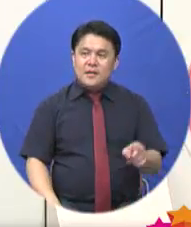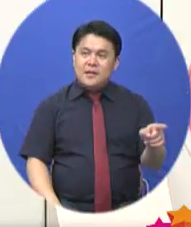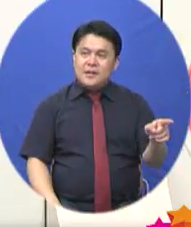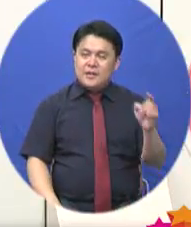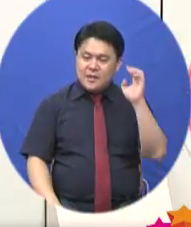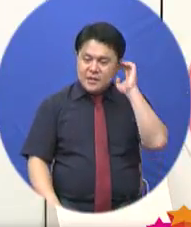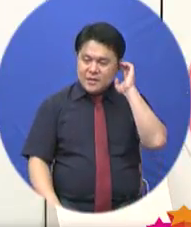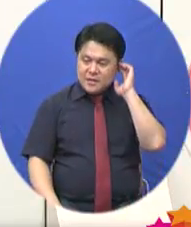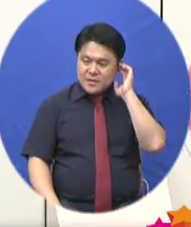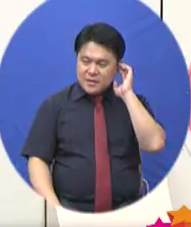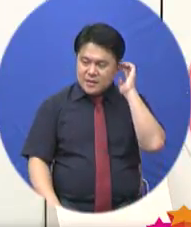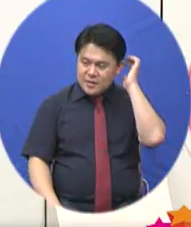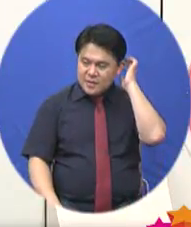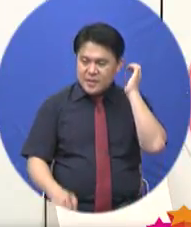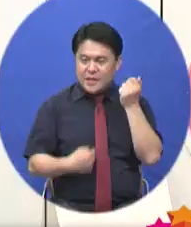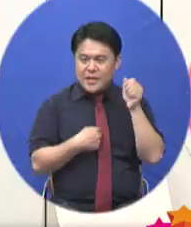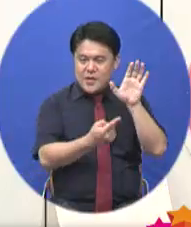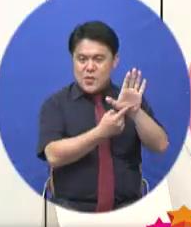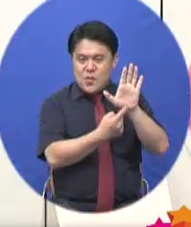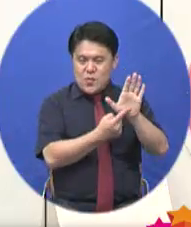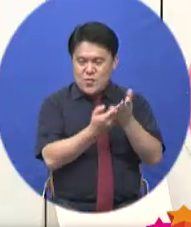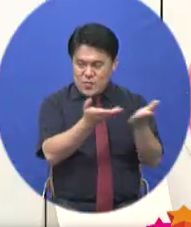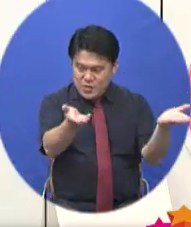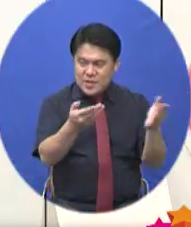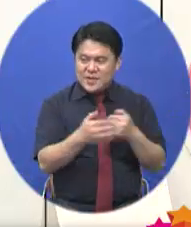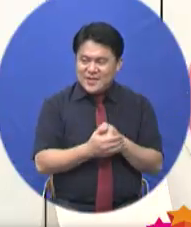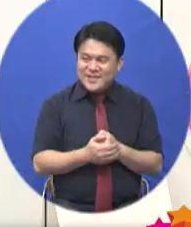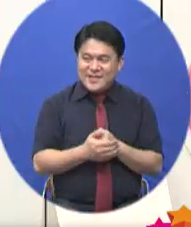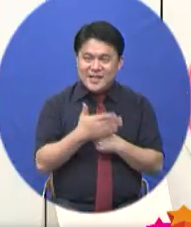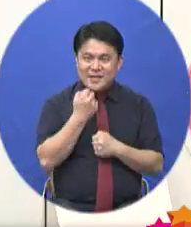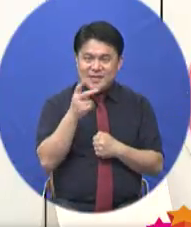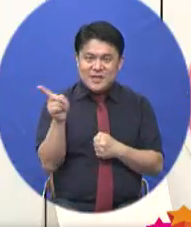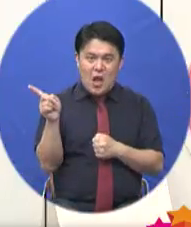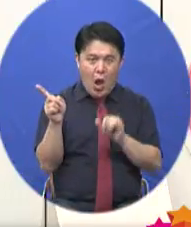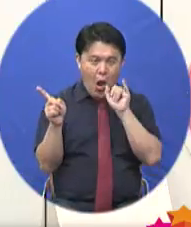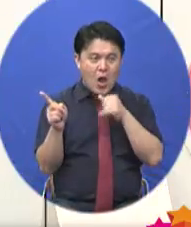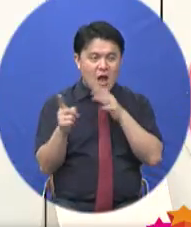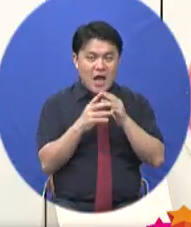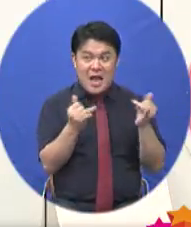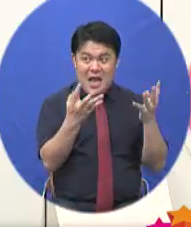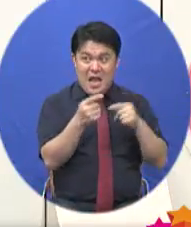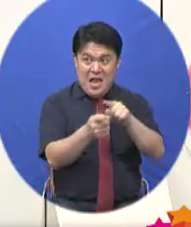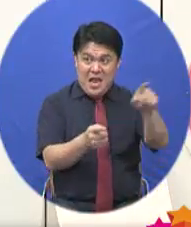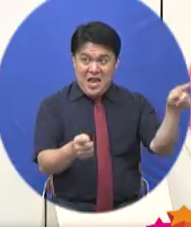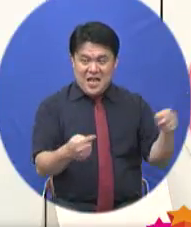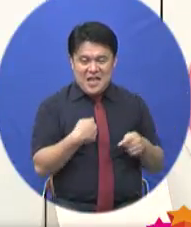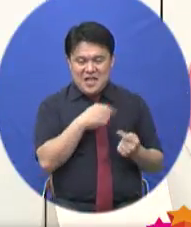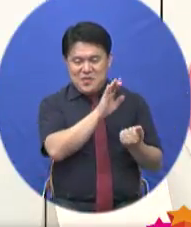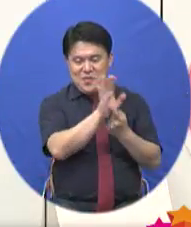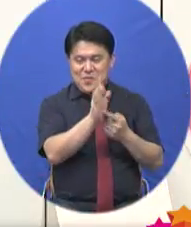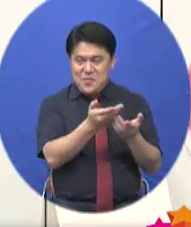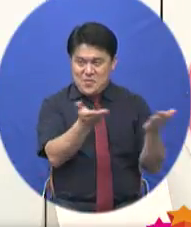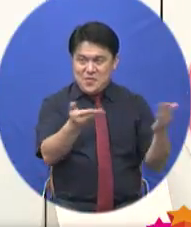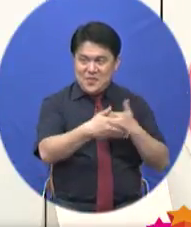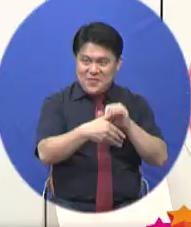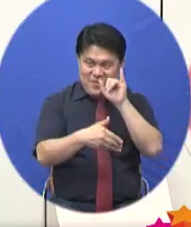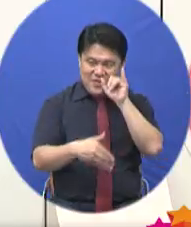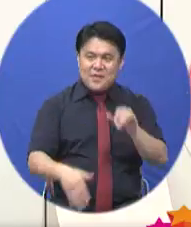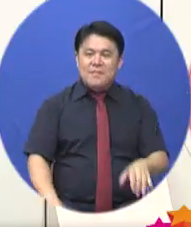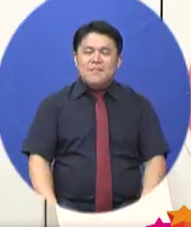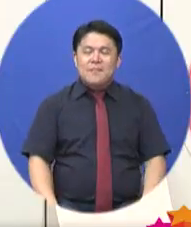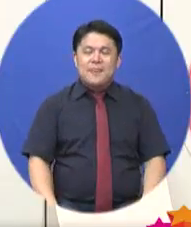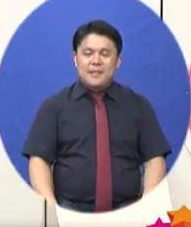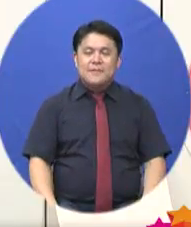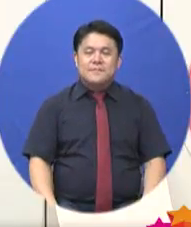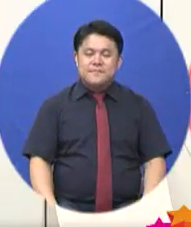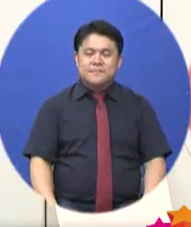또 내가 또 얘기를 할 거예요. 아이고, 예, 예. 나이 드신 분이라 이제 내가 네. 또 부르고 하시라고